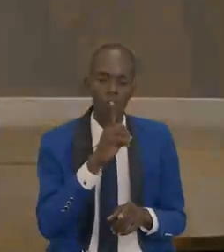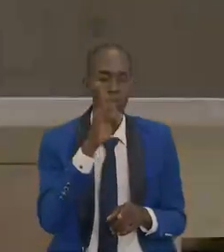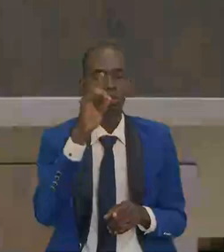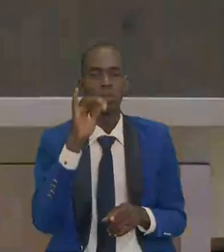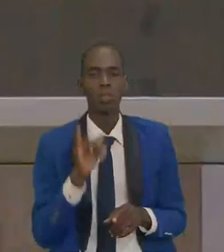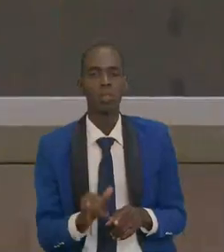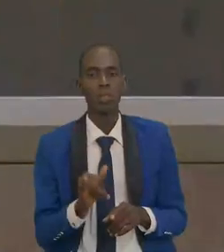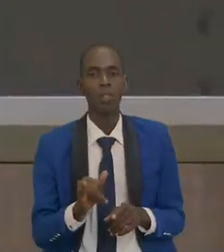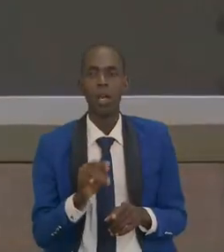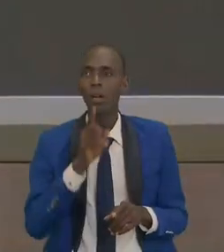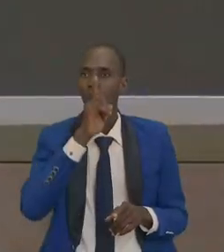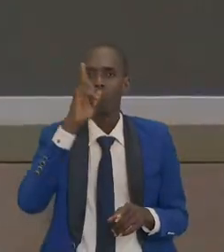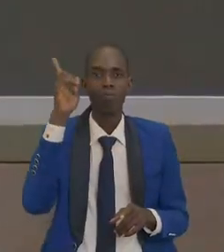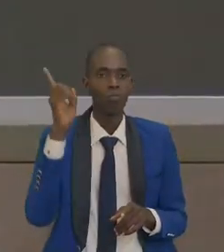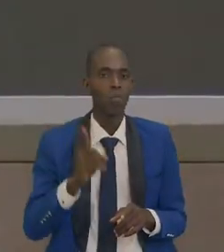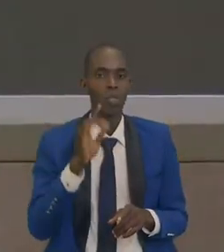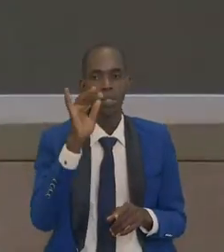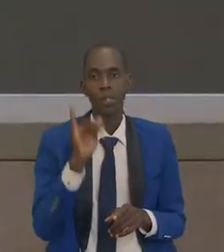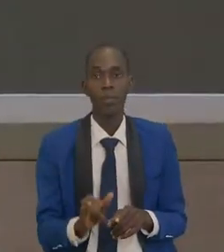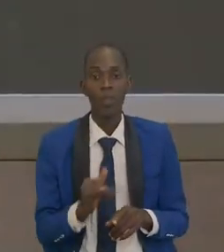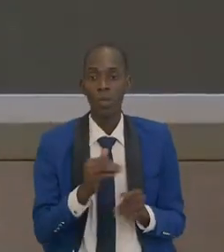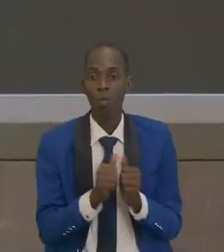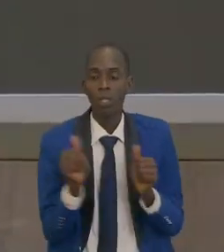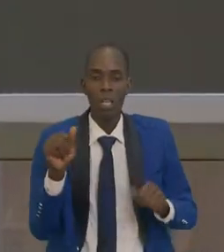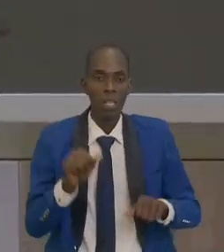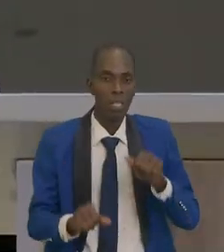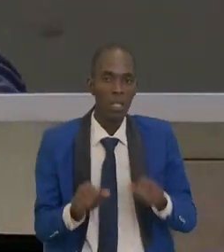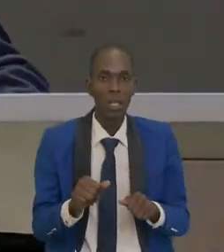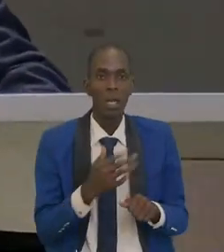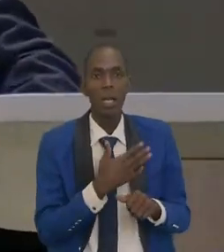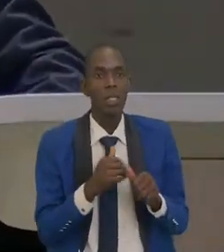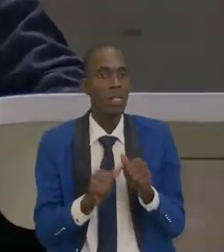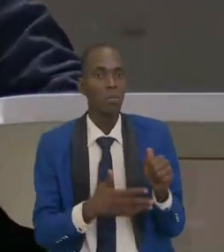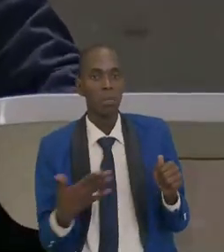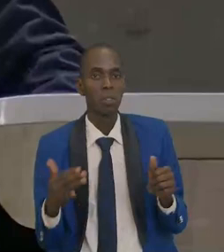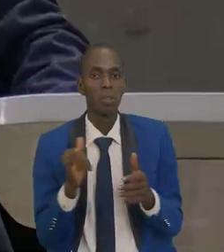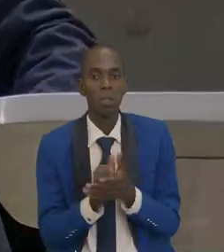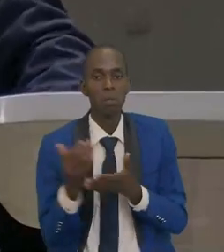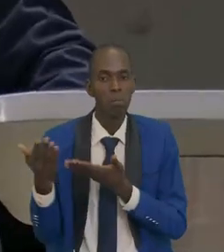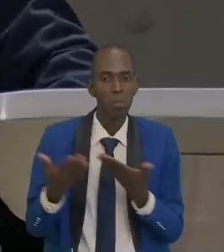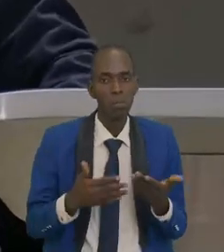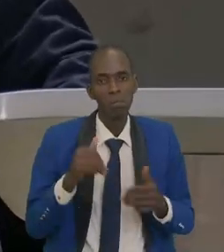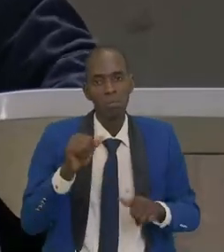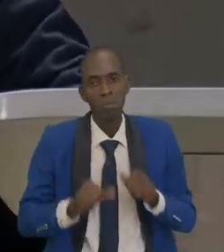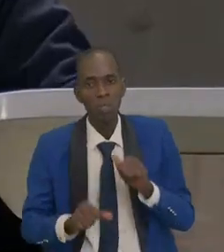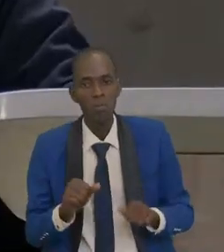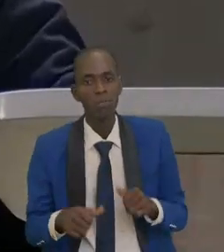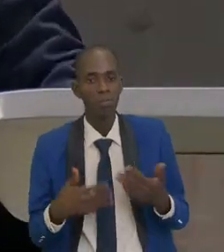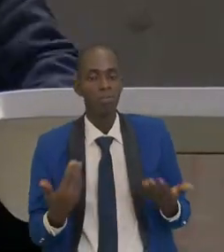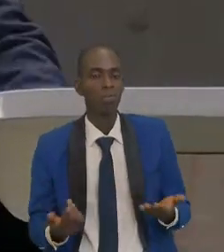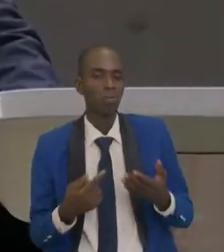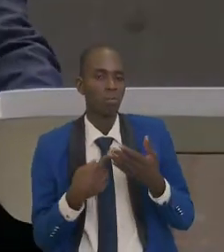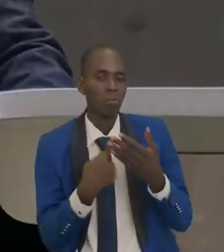sûrement, en toute évidence, et tout ce qui apportait le doute et